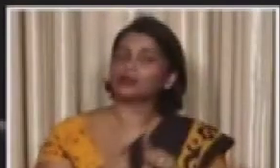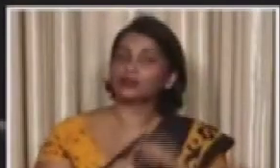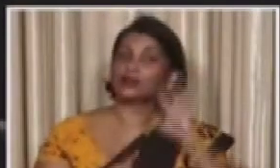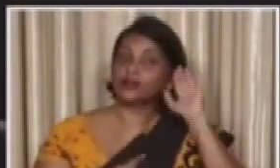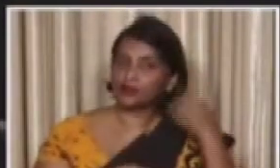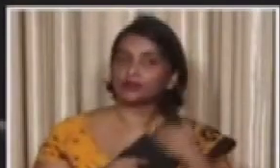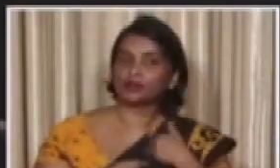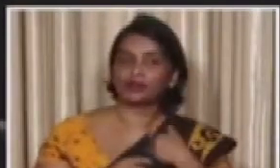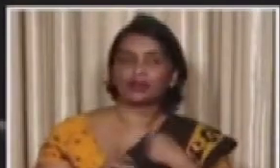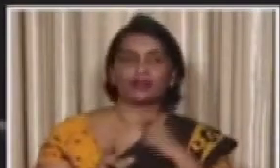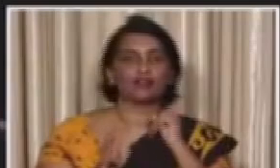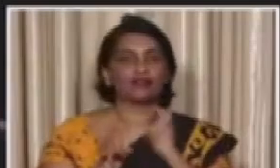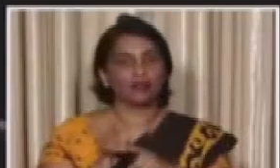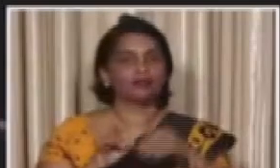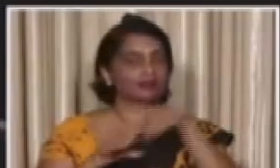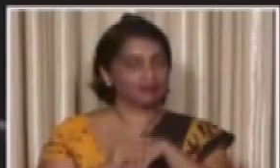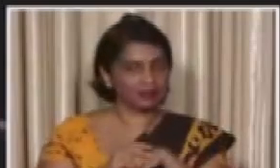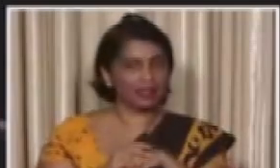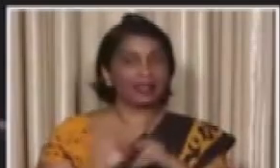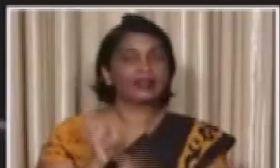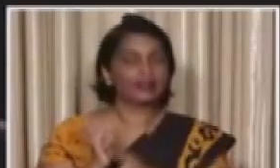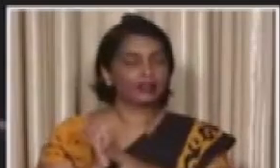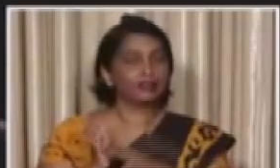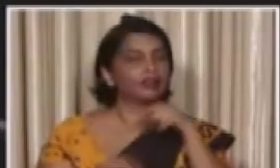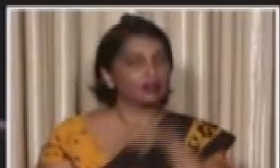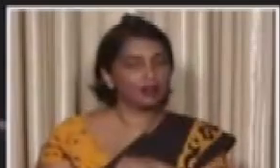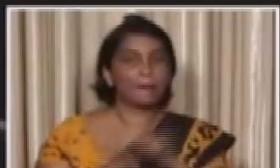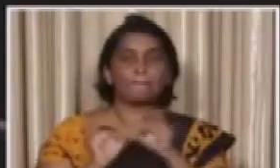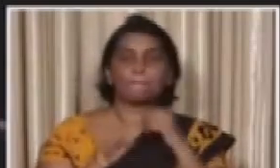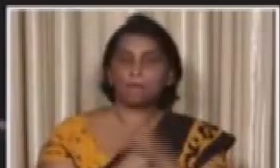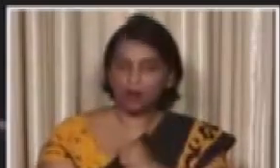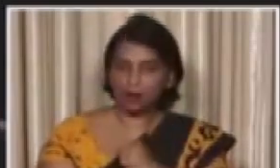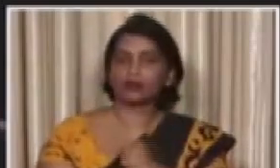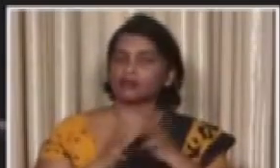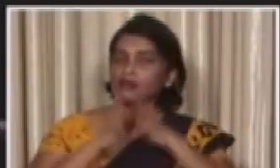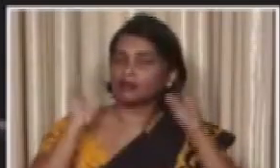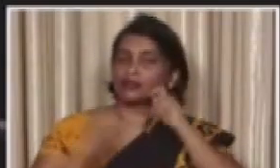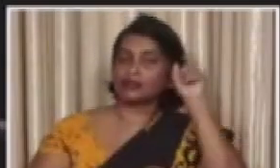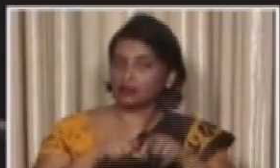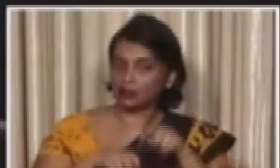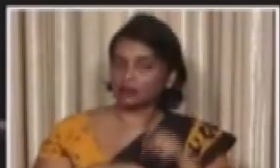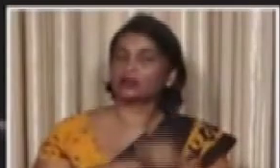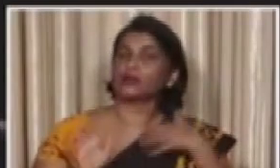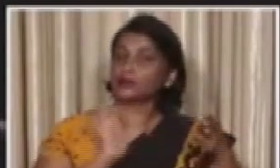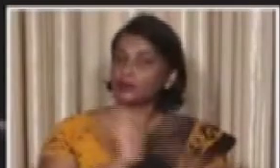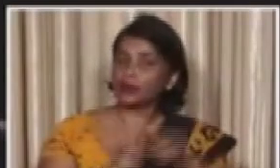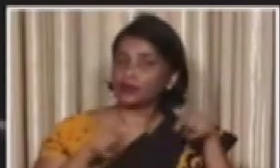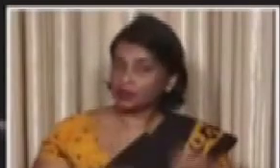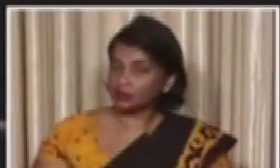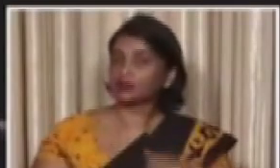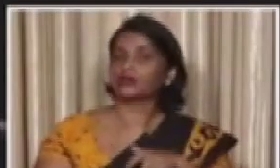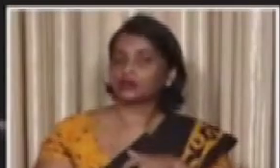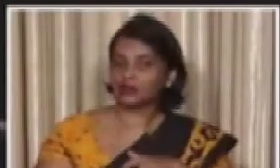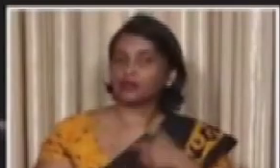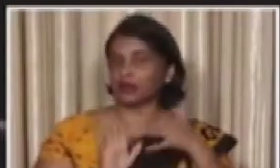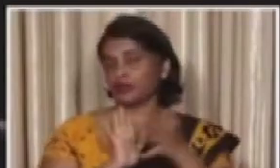විශේෂයෙන්ම මං ආසන සංවිධායක ධූරය දරපු නිවිතිකල ආසනයේත් බලංගොඩ ආසනයේත් විශාල පිරිසක් මා එක්ක අද මේ මොහොතේත්